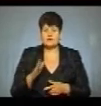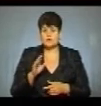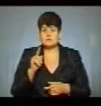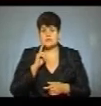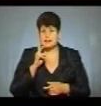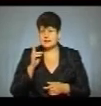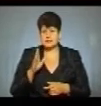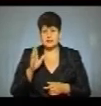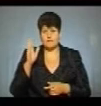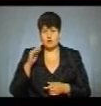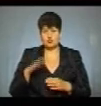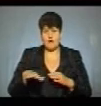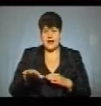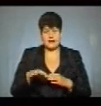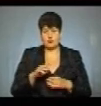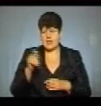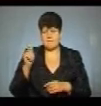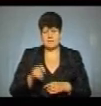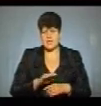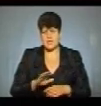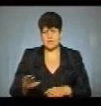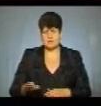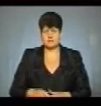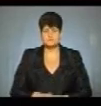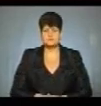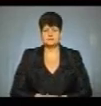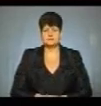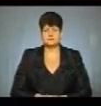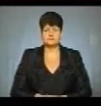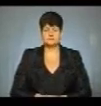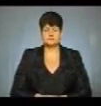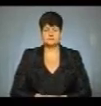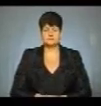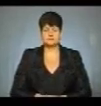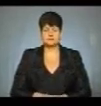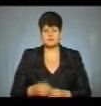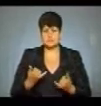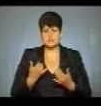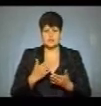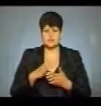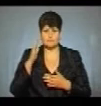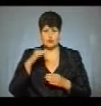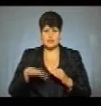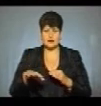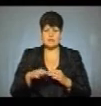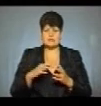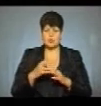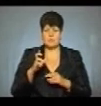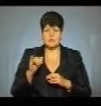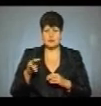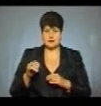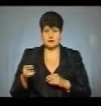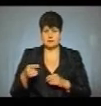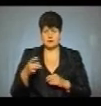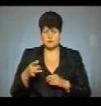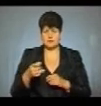водну арену не приїхав. Більше про це Богдан Буденчук розповість. Ми знаходимося на водній арені у селі Біла Тернопільського району.